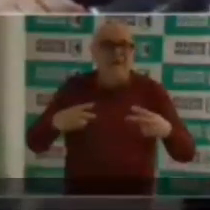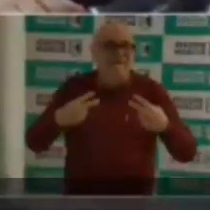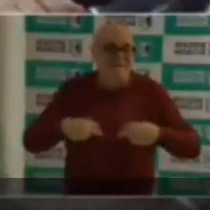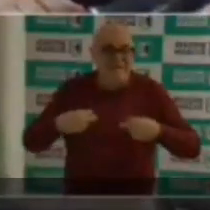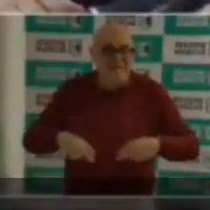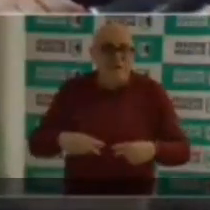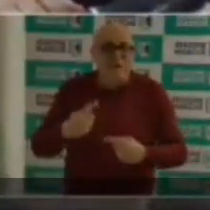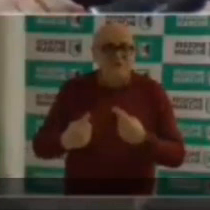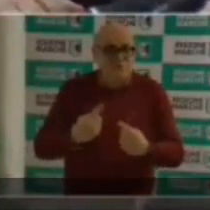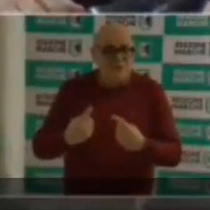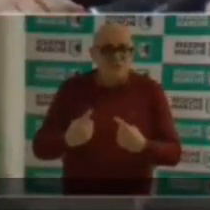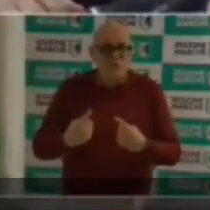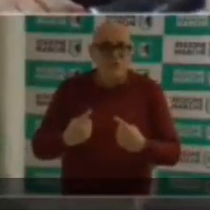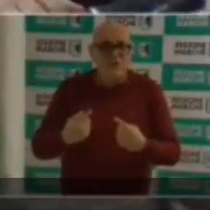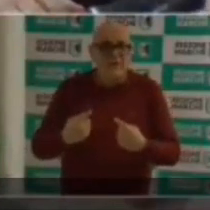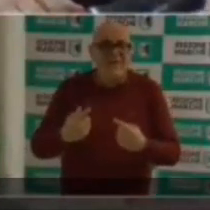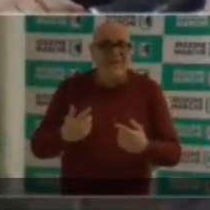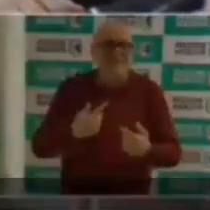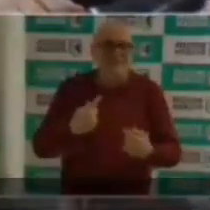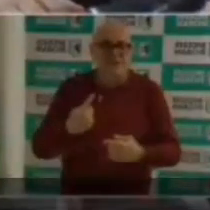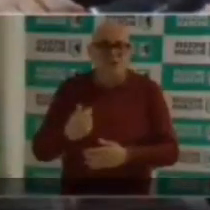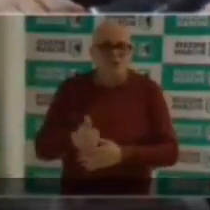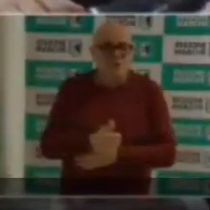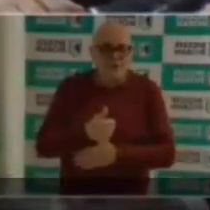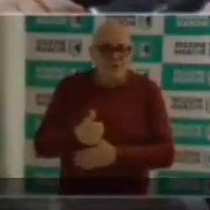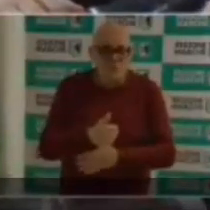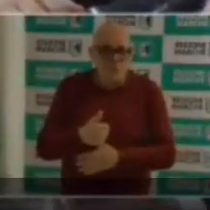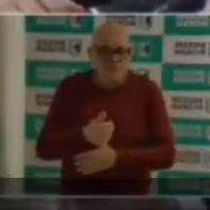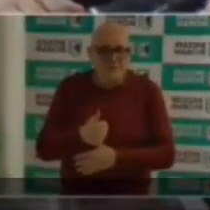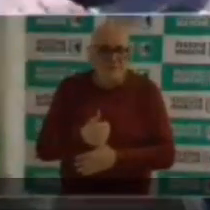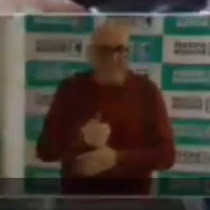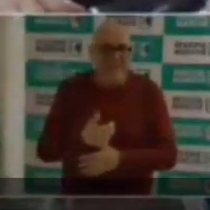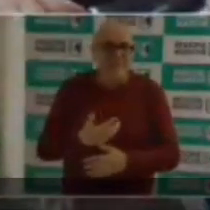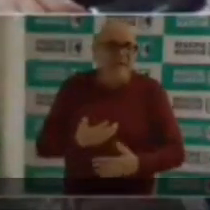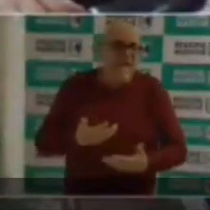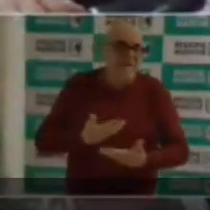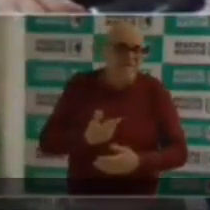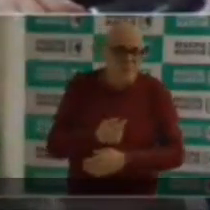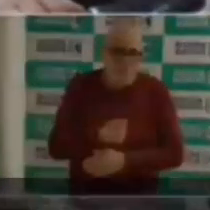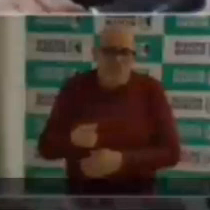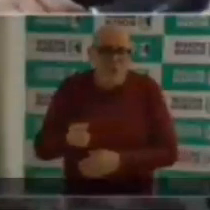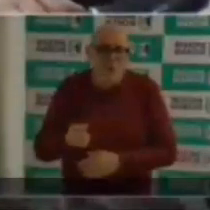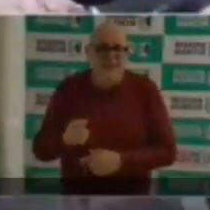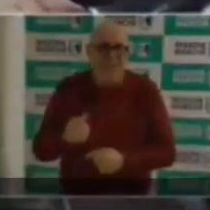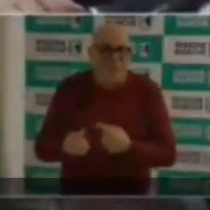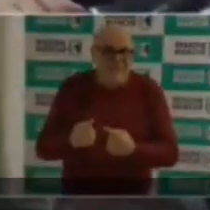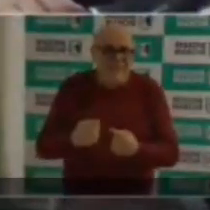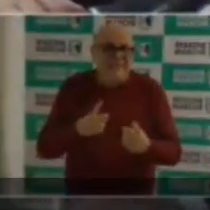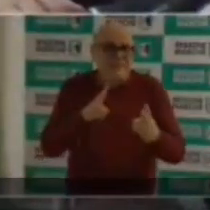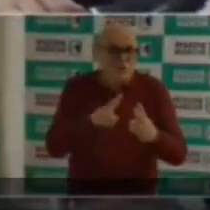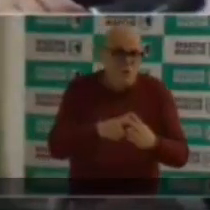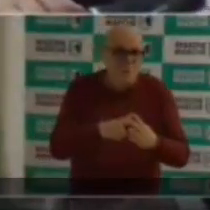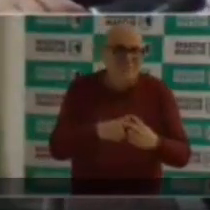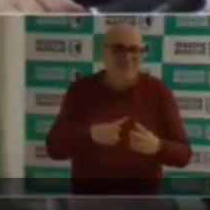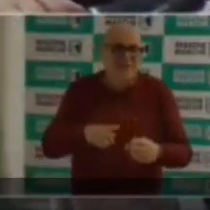situazione di disagio, di solitudine, ma che avevano quei pochi momenti di incontri con i propri familiari